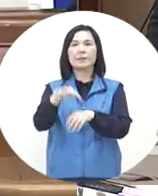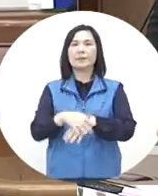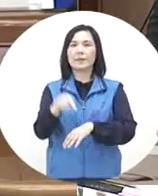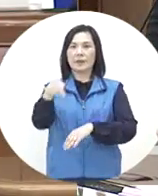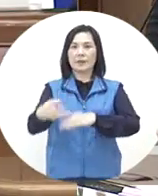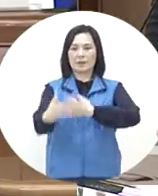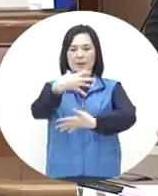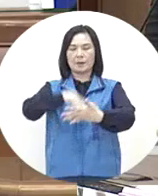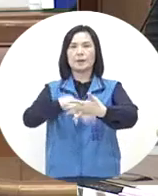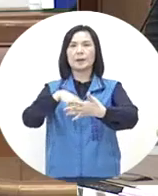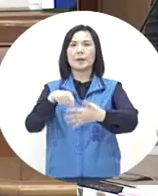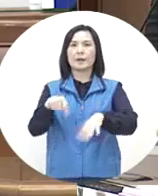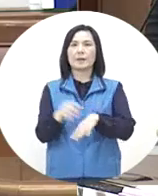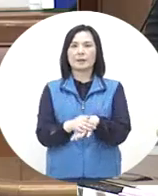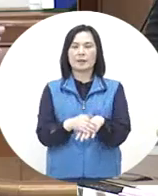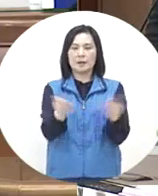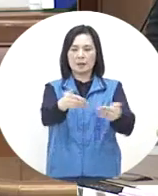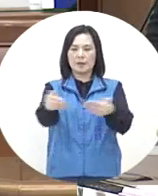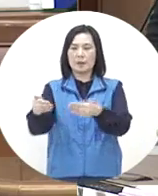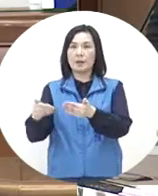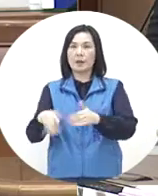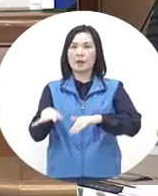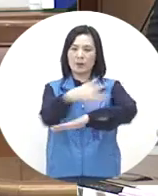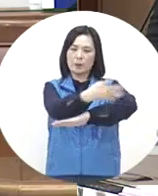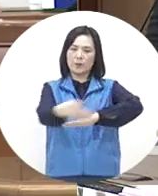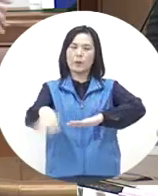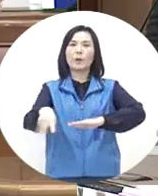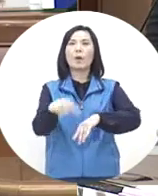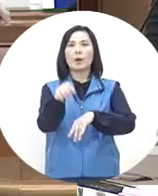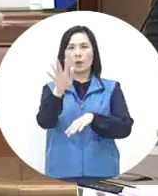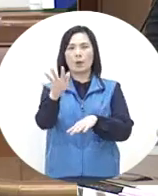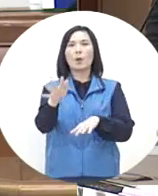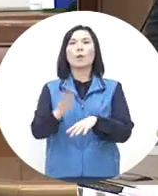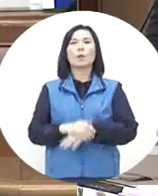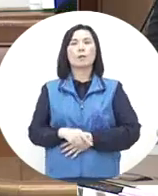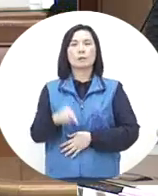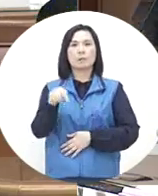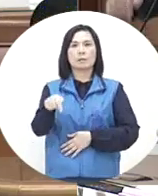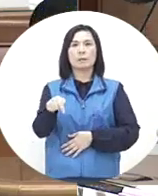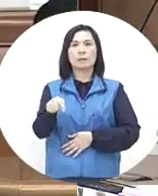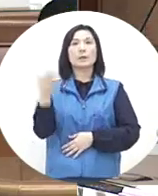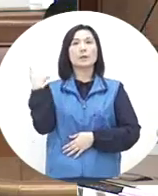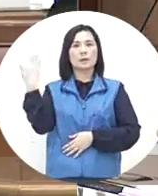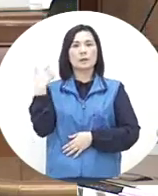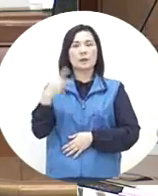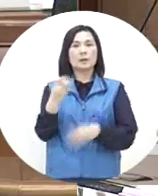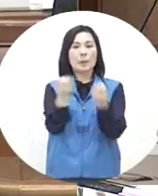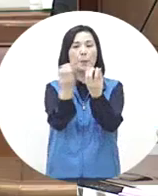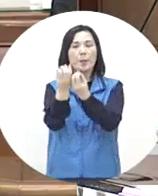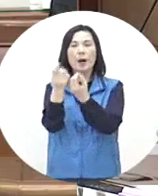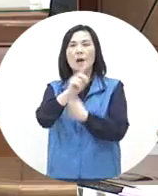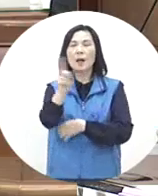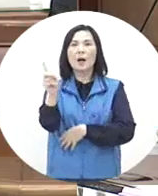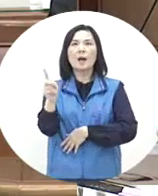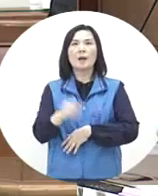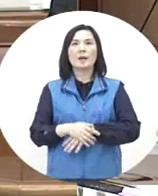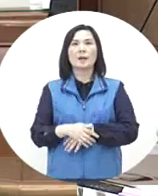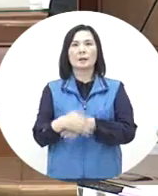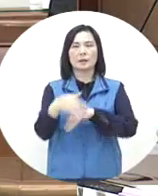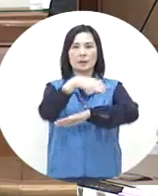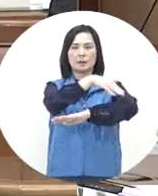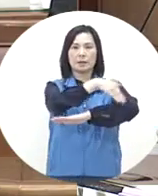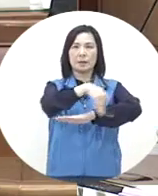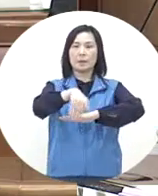市府的这个治水平台去讨论，所以是跨局处合作。 啊、 那议员之前中原沟最常发生就是旁边的印刷， 市长在瓦窑沟，